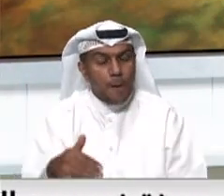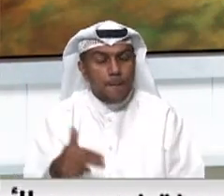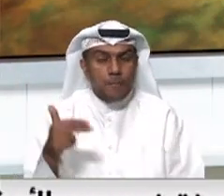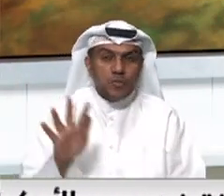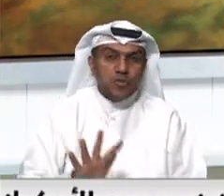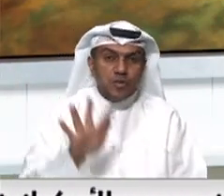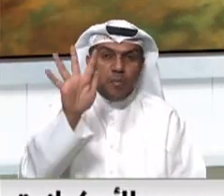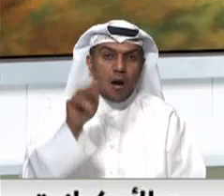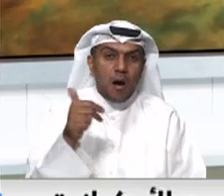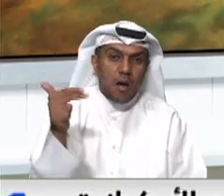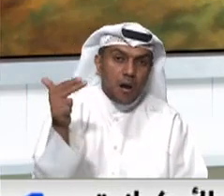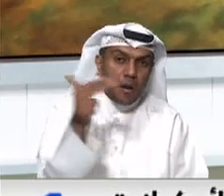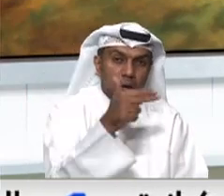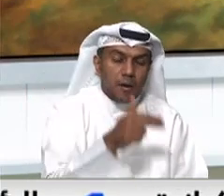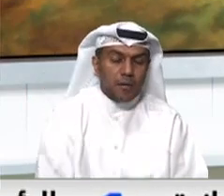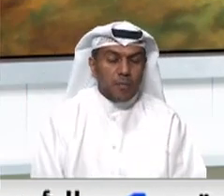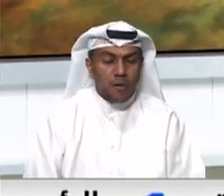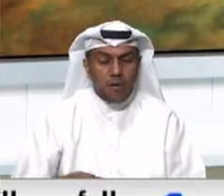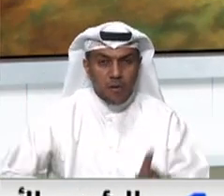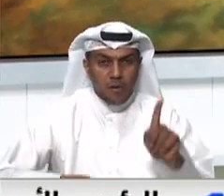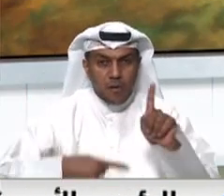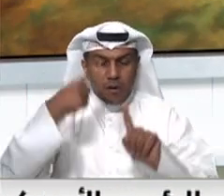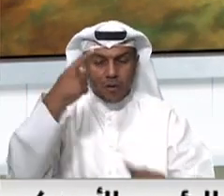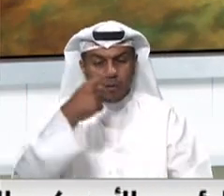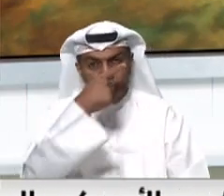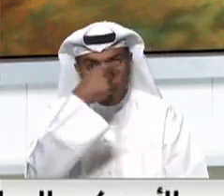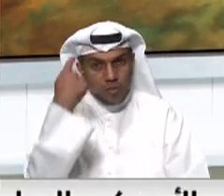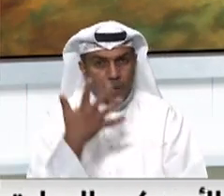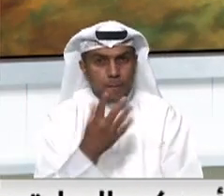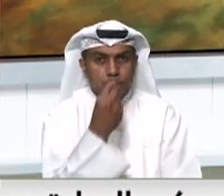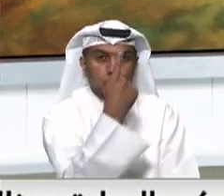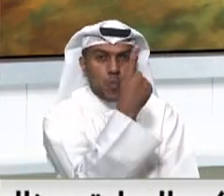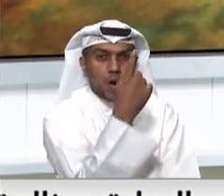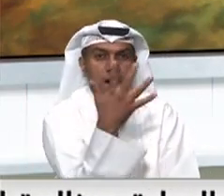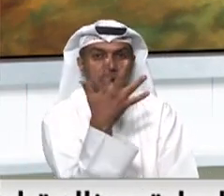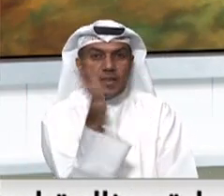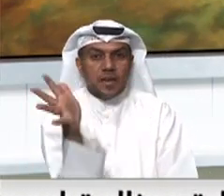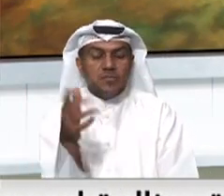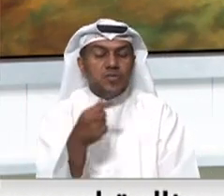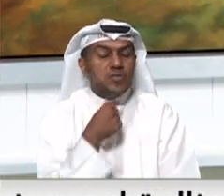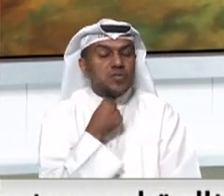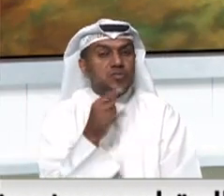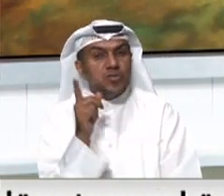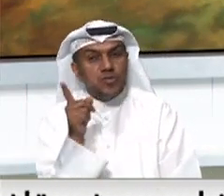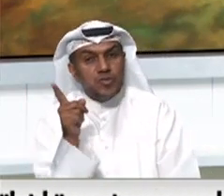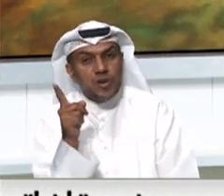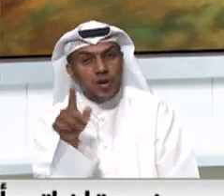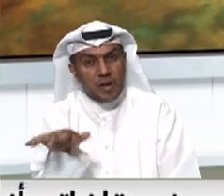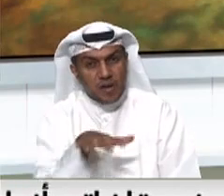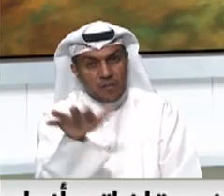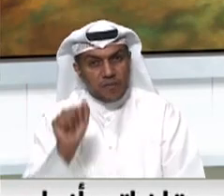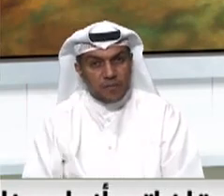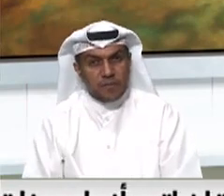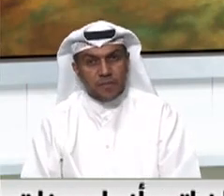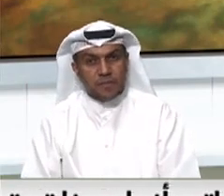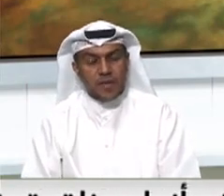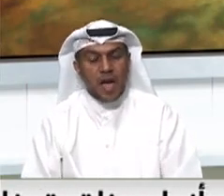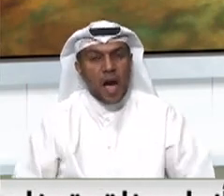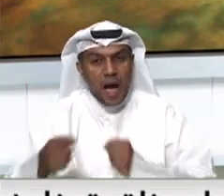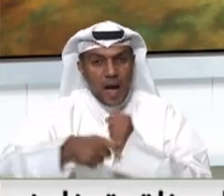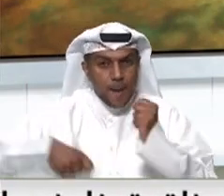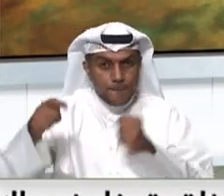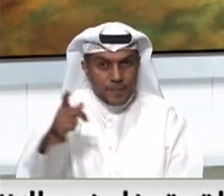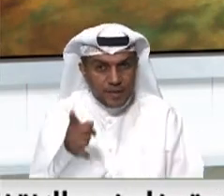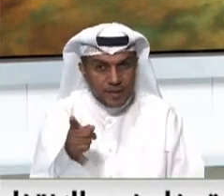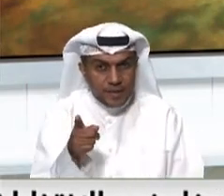البلاد. درجات الحرارة قد تصل إلى 51 درجة مئوية في مدينة الجهرة وضواحيها، كذلك شمال البلاد في مزارع العبدلي 50